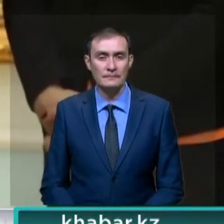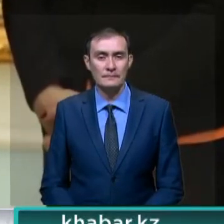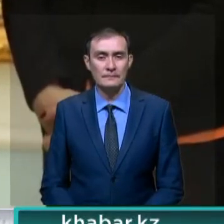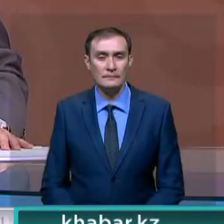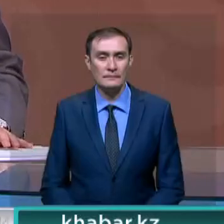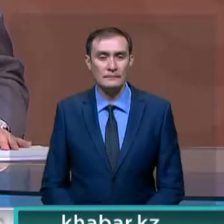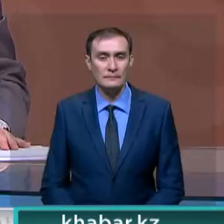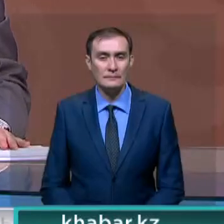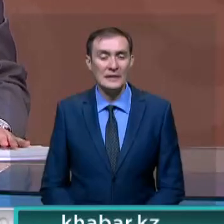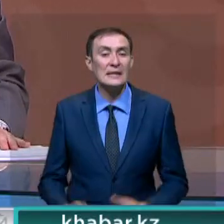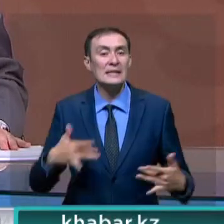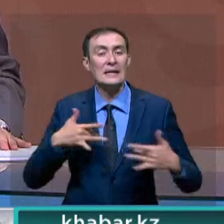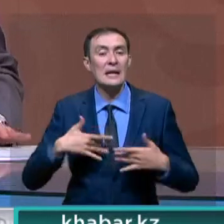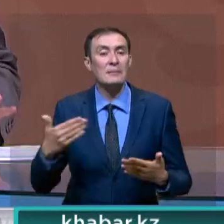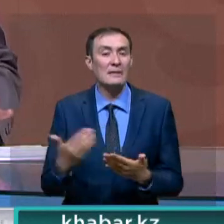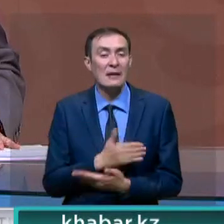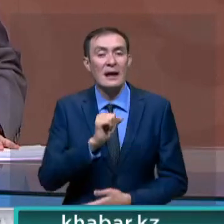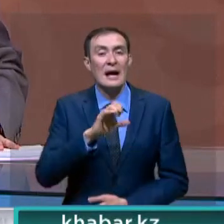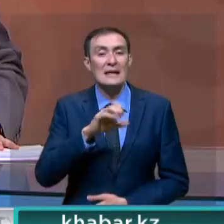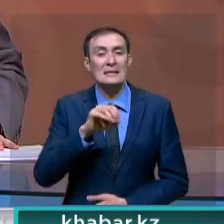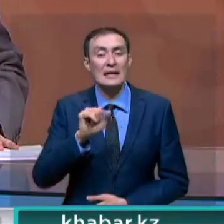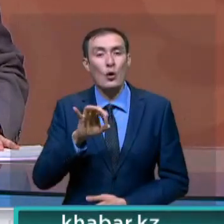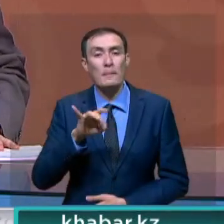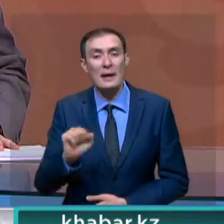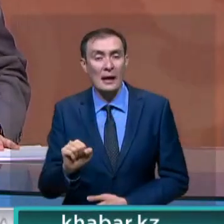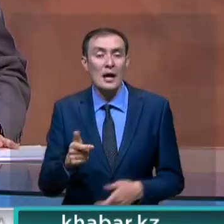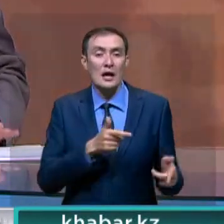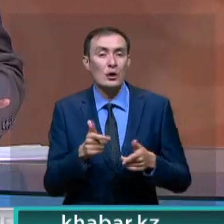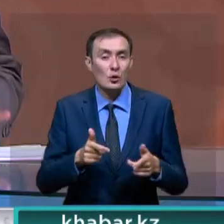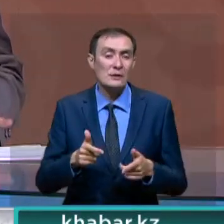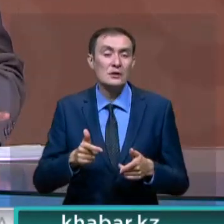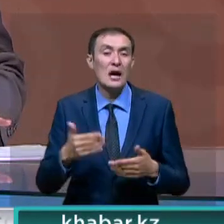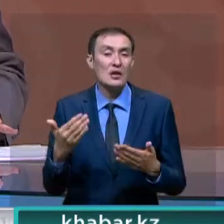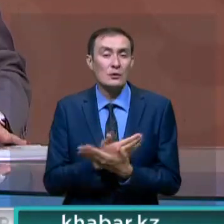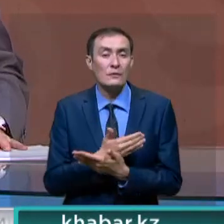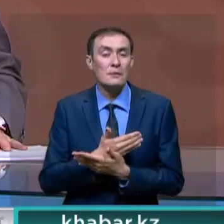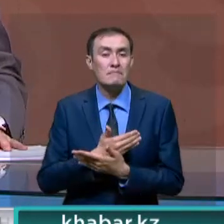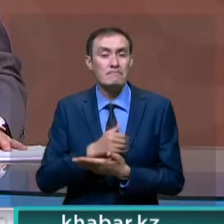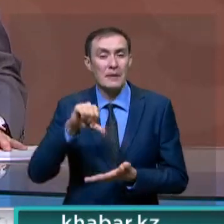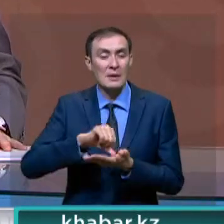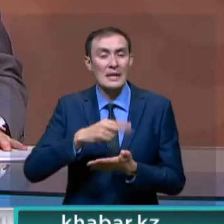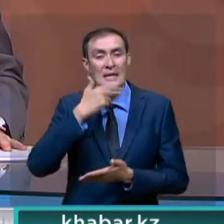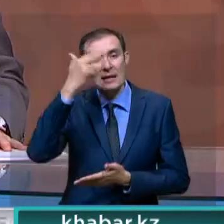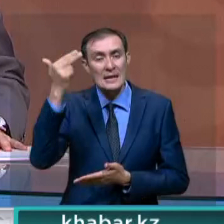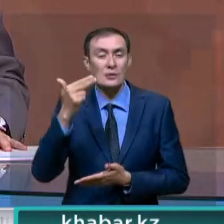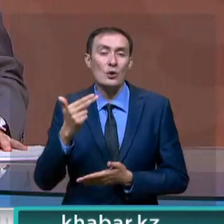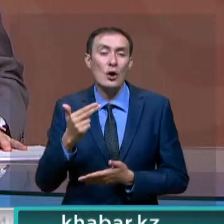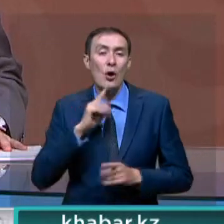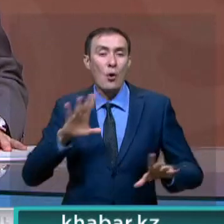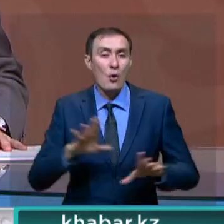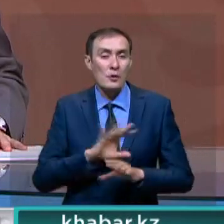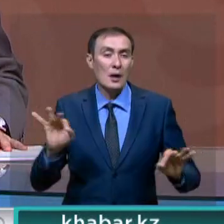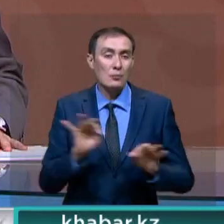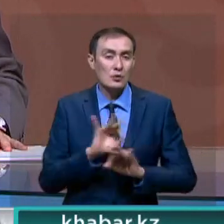дня. И к театральным новинкам. Астана Опера готовится представить очередную громкую премьеру. Итальянскую комическую оперу на